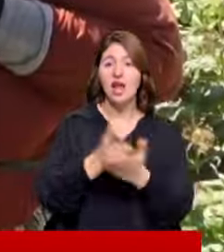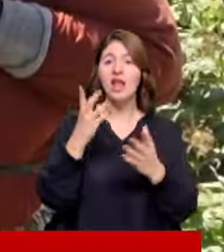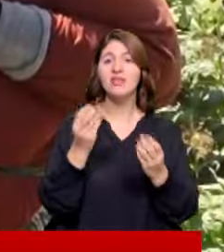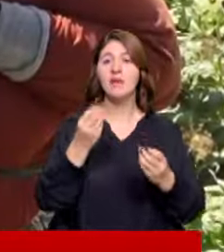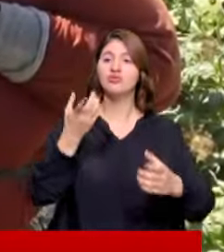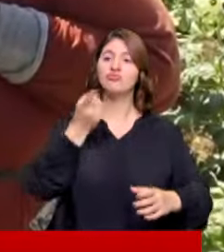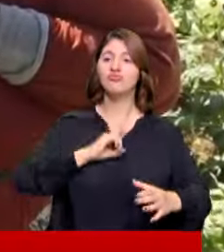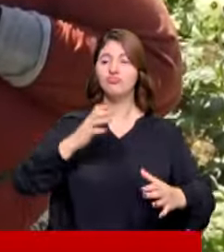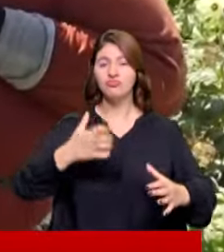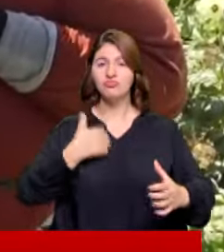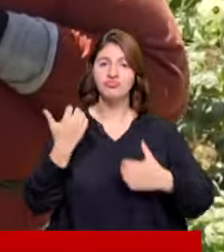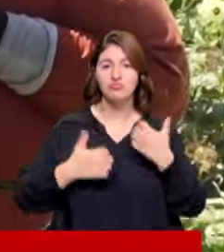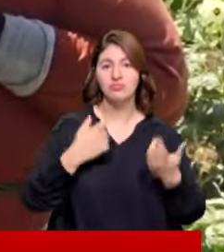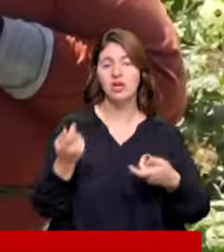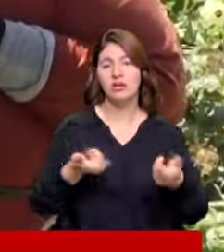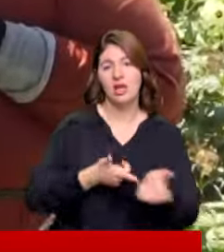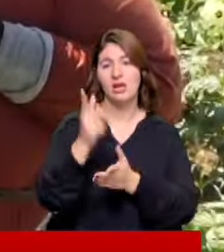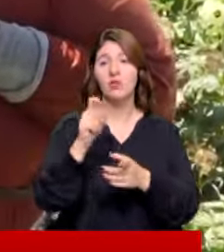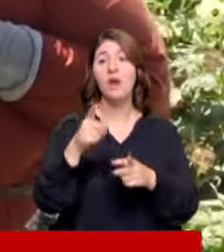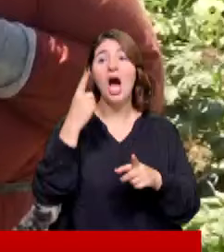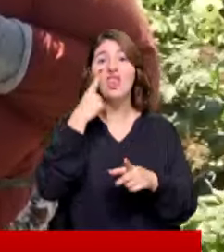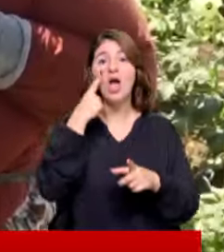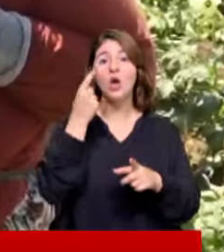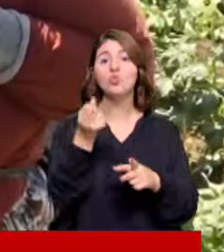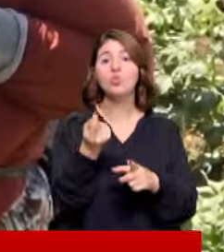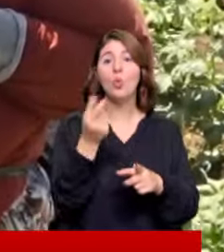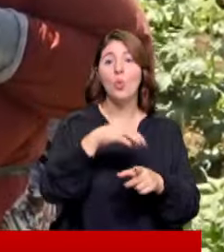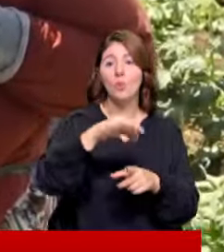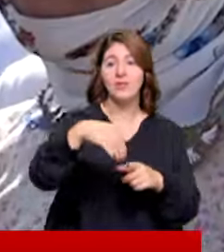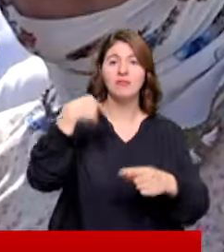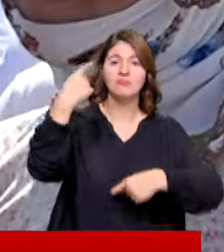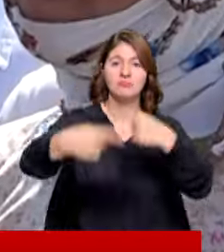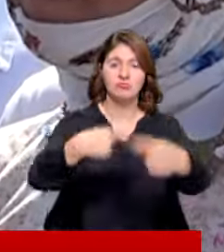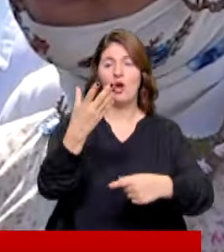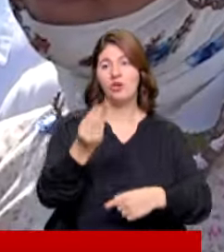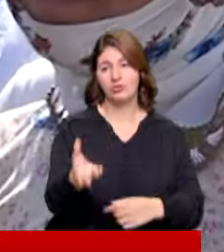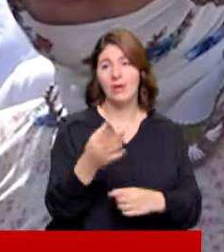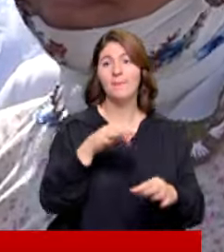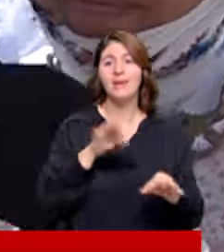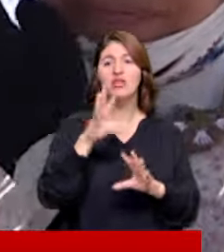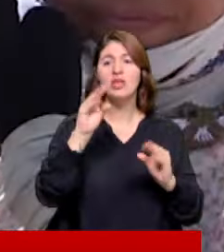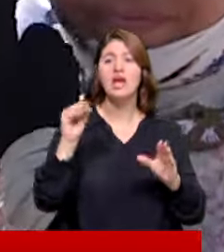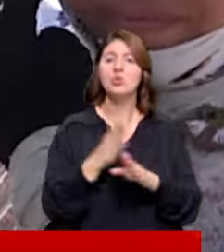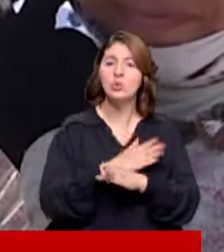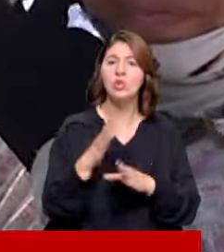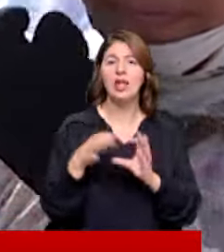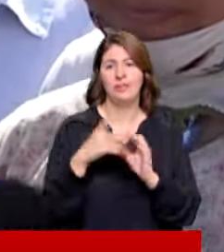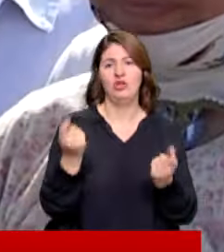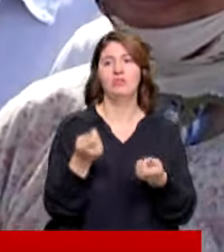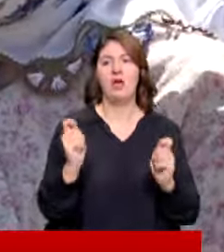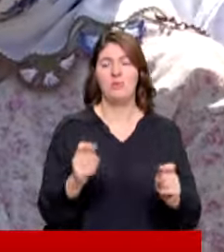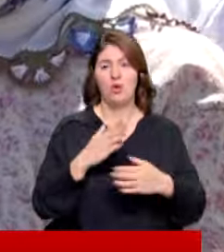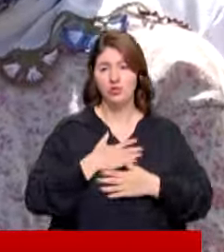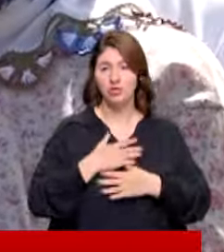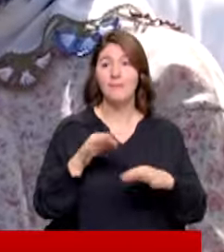daha bir cesaretle ekip biçebilecek. Projeyle ata tohumlar da geleceğe aktarılacak. Planlı olan her türlü ürünle alakalı bir çalışma